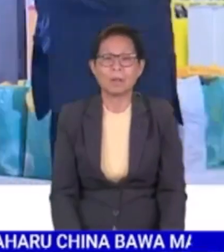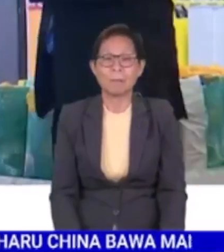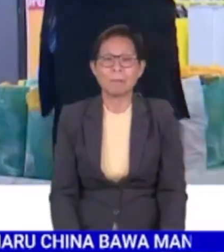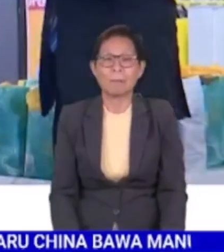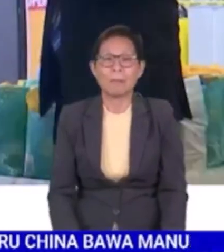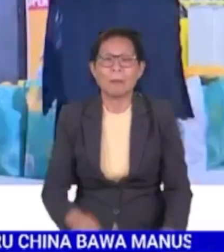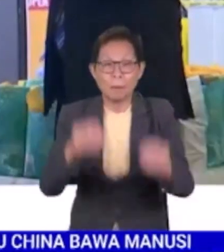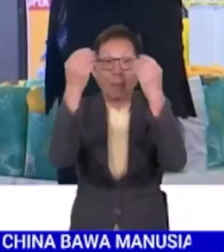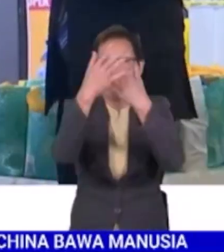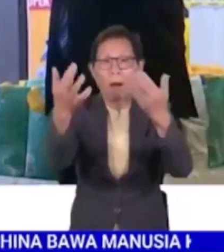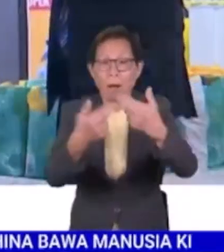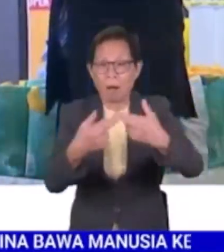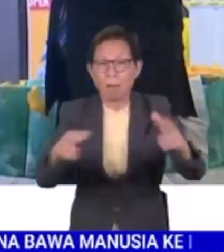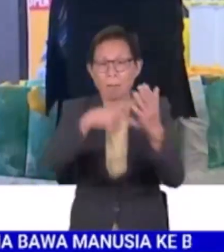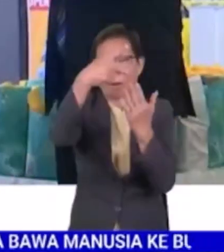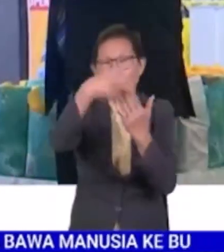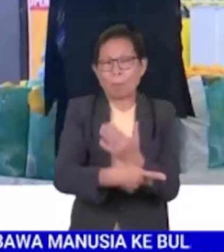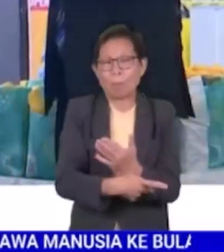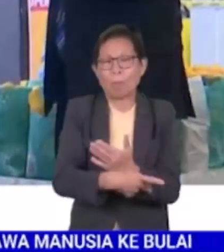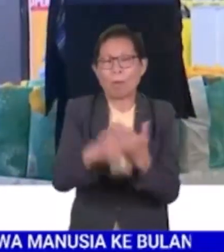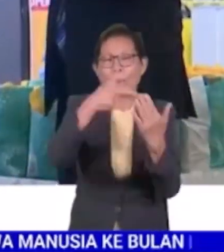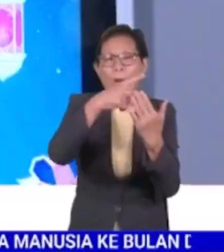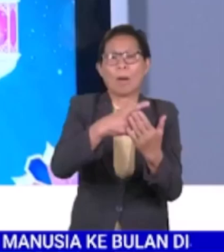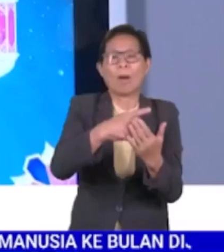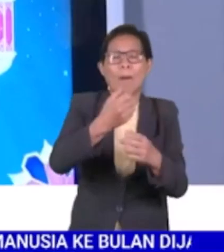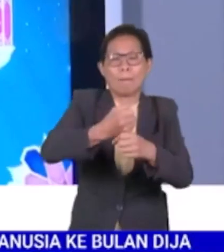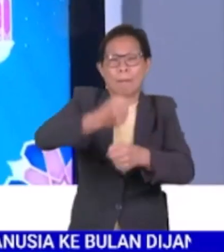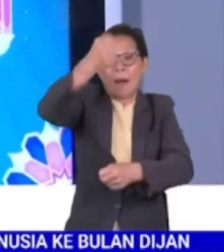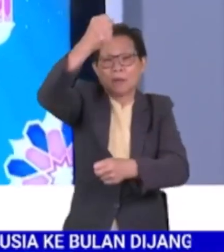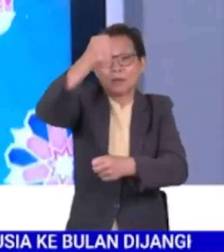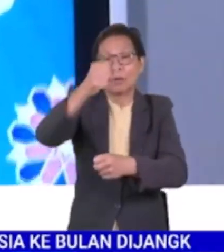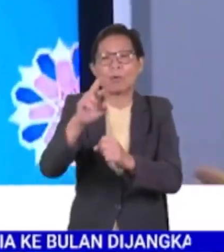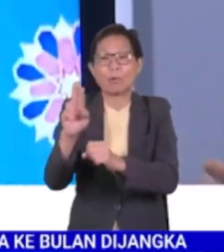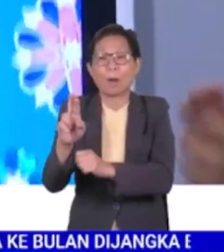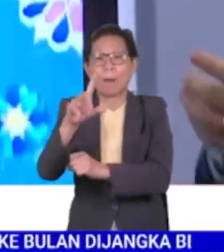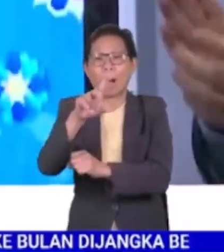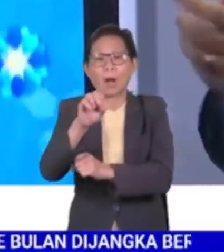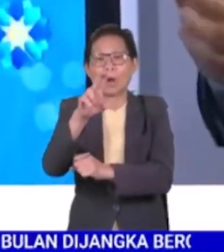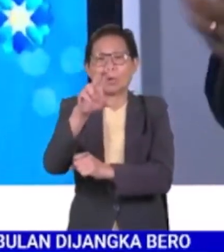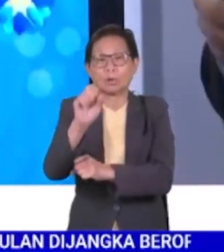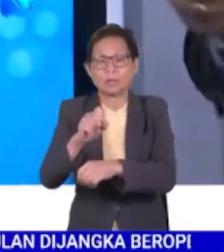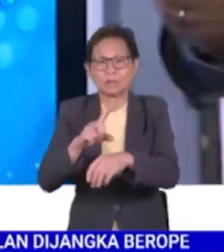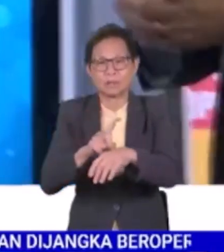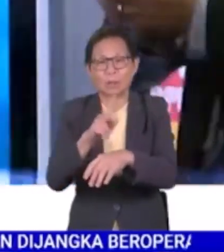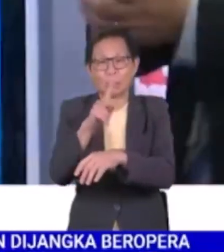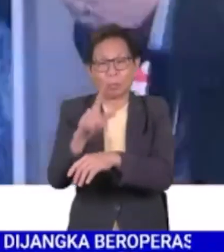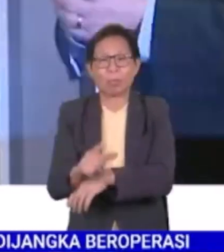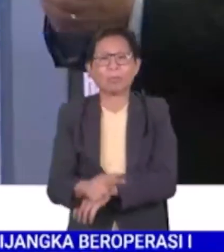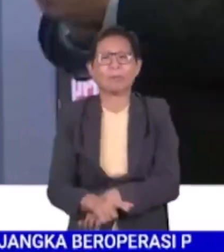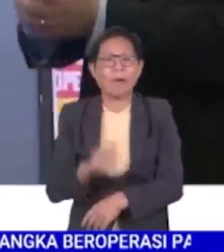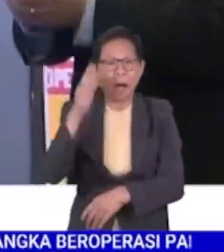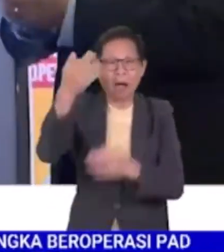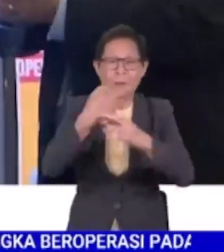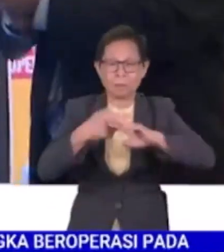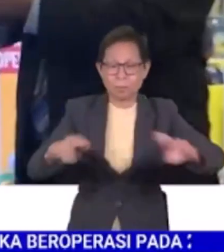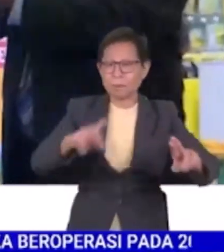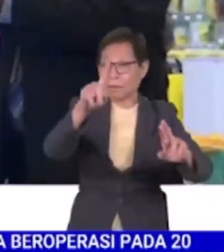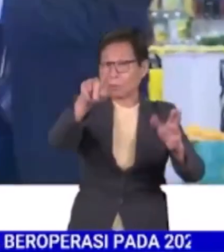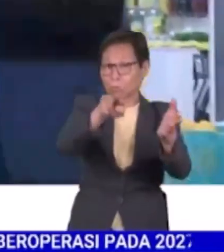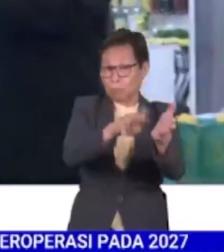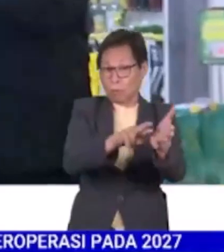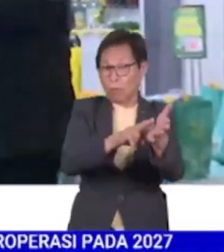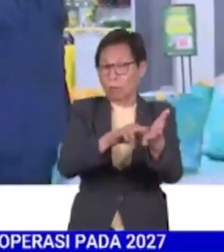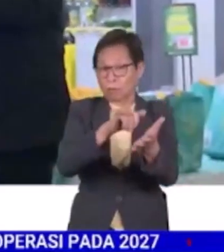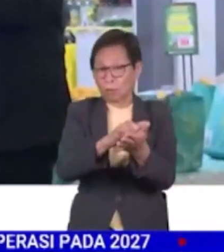Beliau memaklumkannya selepas melancarkan program inisiatif Payung Rahmah Lotus Malaysia di Ibu Negara. KPDN juga akan menjadikan satu